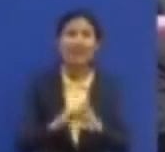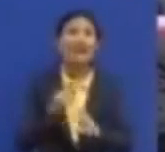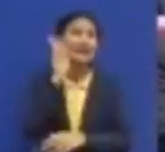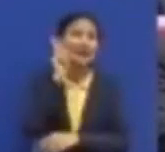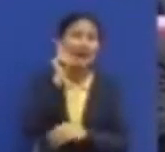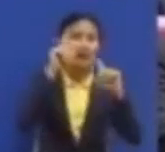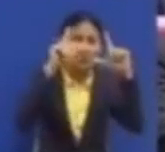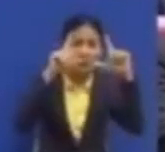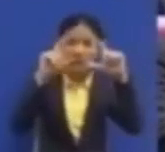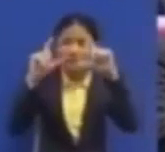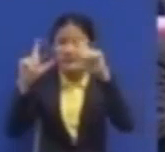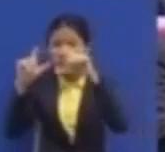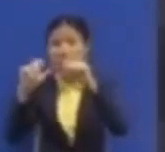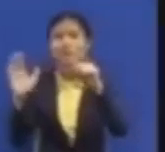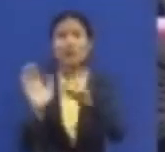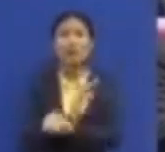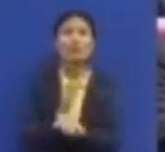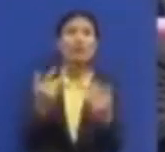ไม่ต้องห่วงครับ